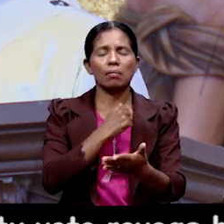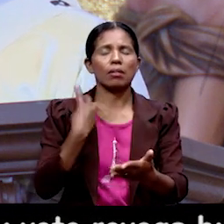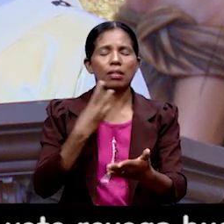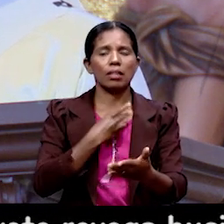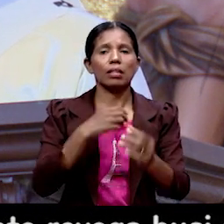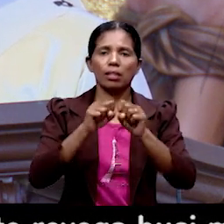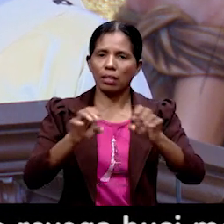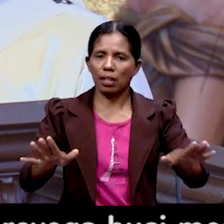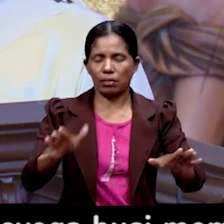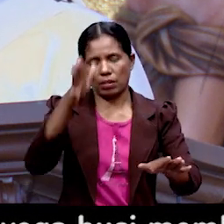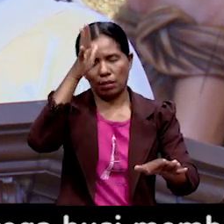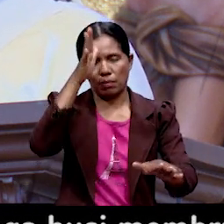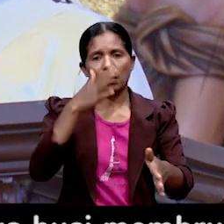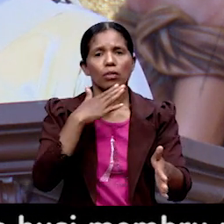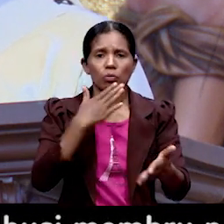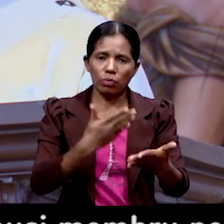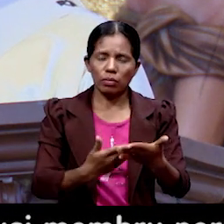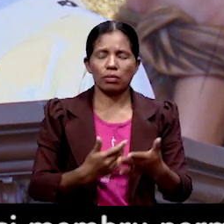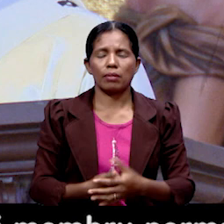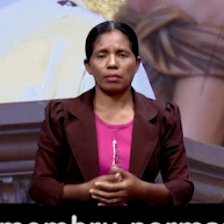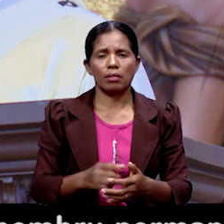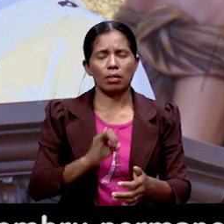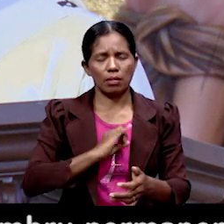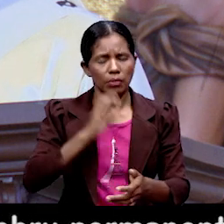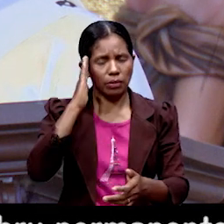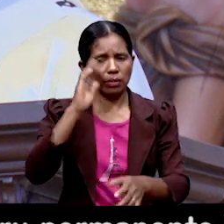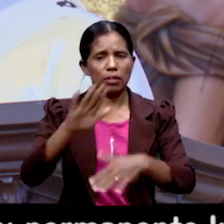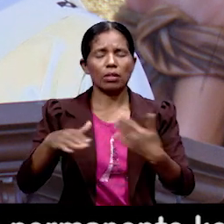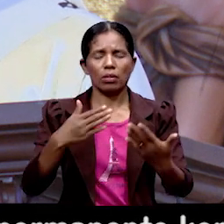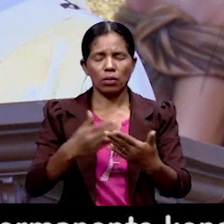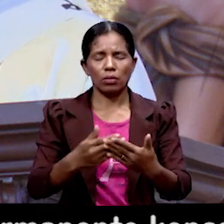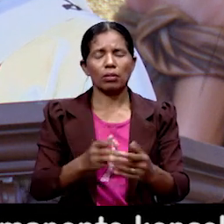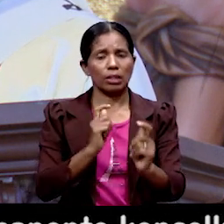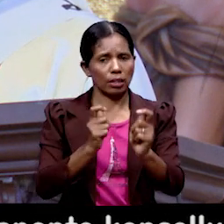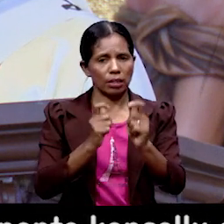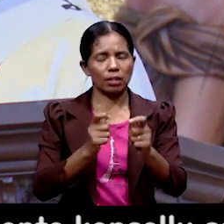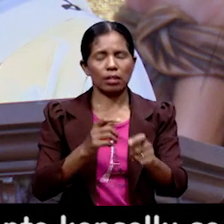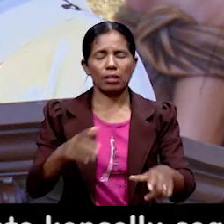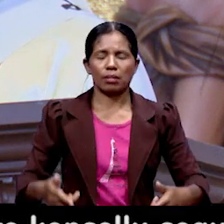kida. Ano ita hotu koko em minha paternidade.